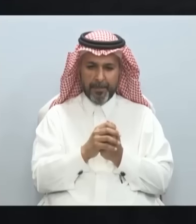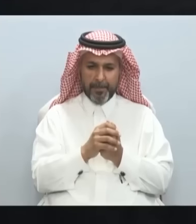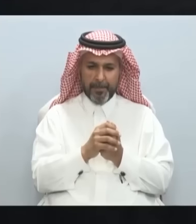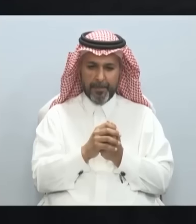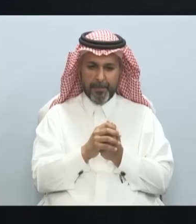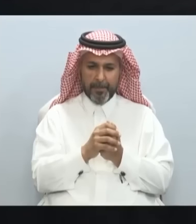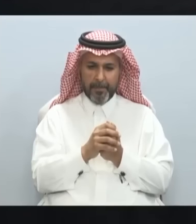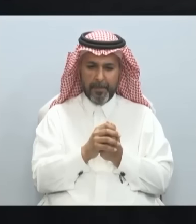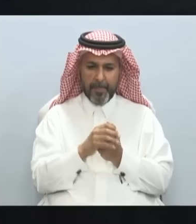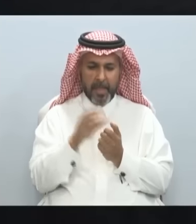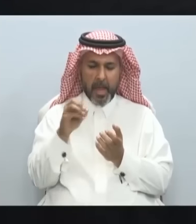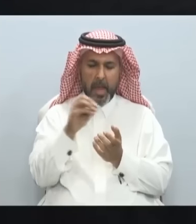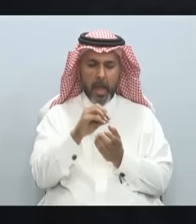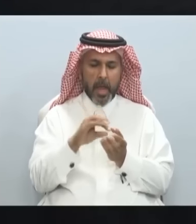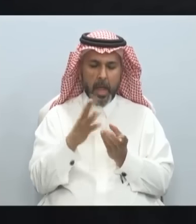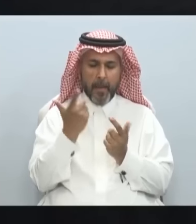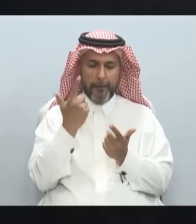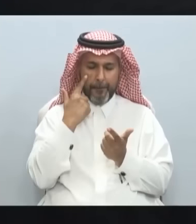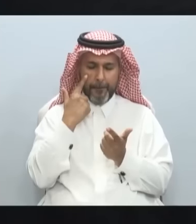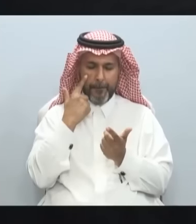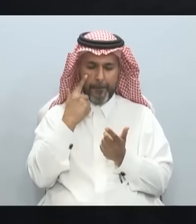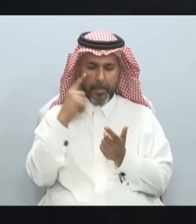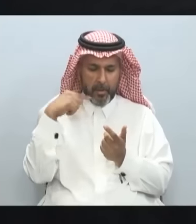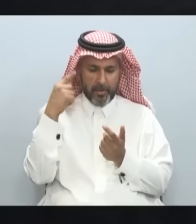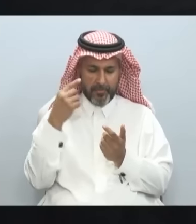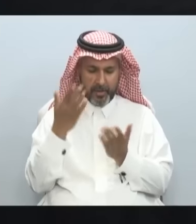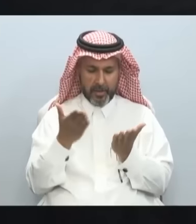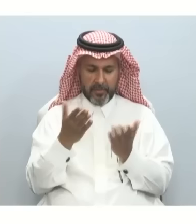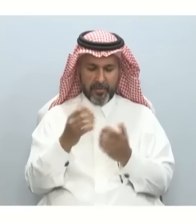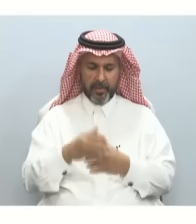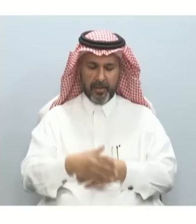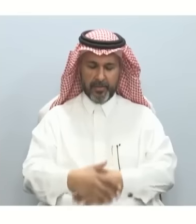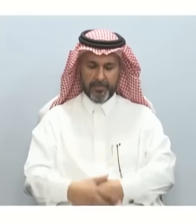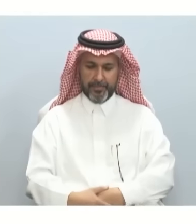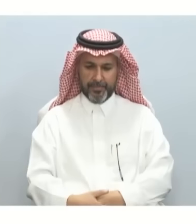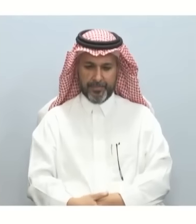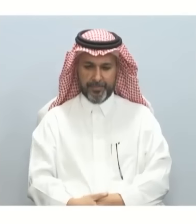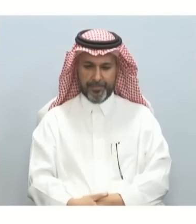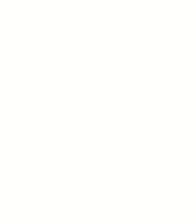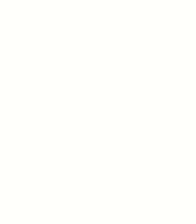هل تستطيعون الاجابه بارك الله فيكم تفضل وبارك الله فيكم